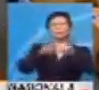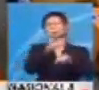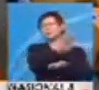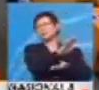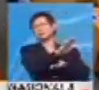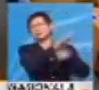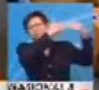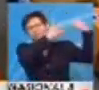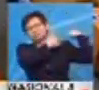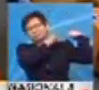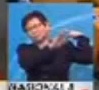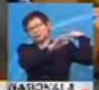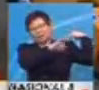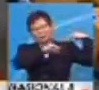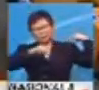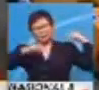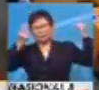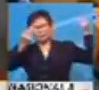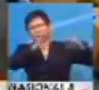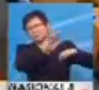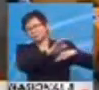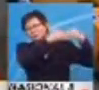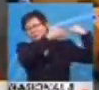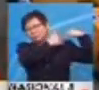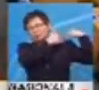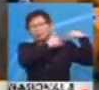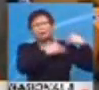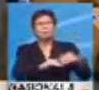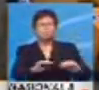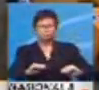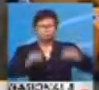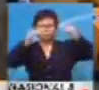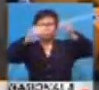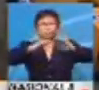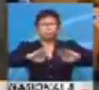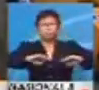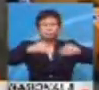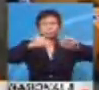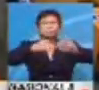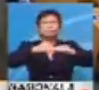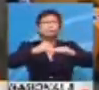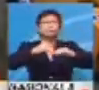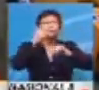oleh majelis sebelumnya peringkat final